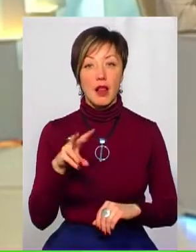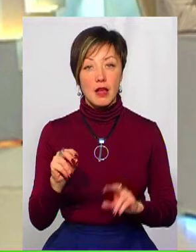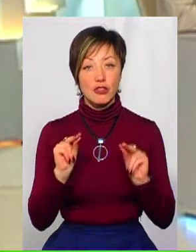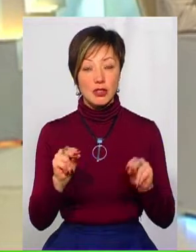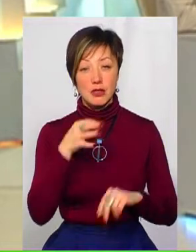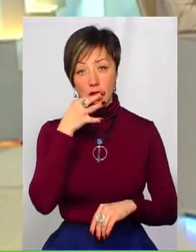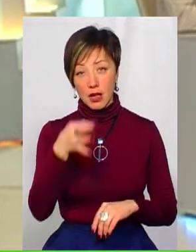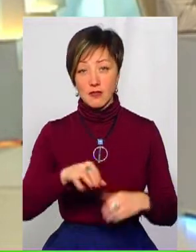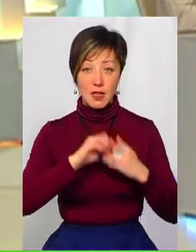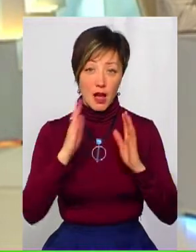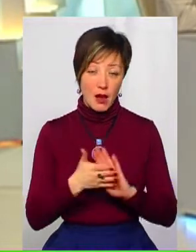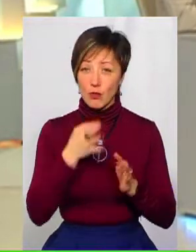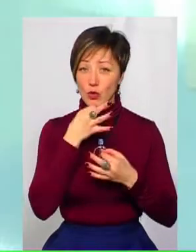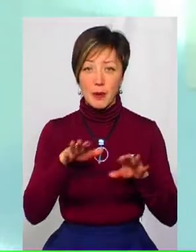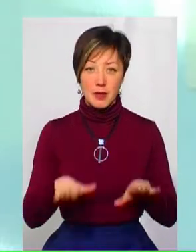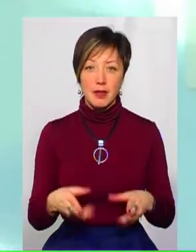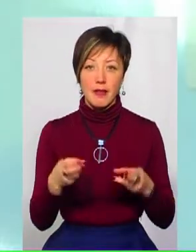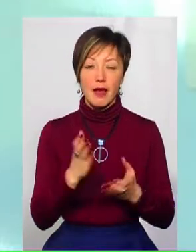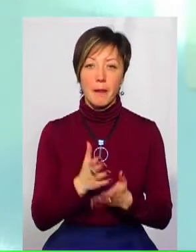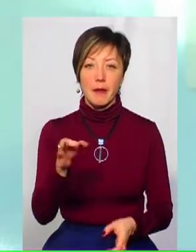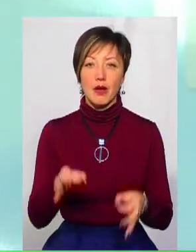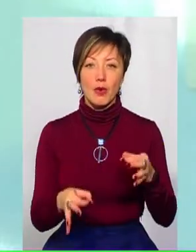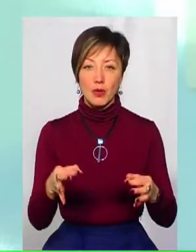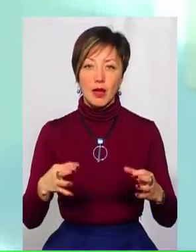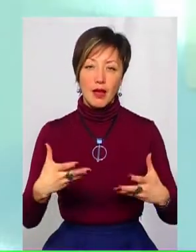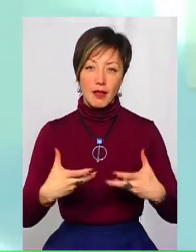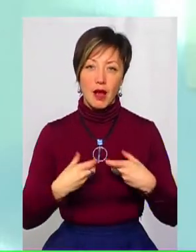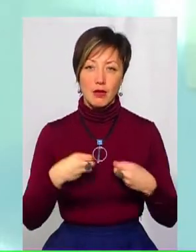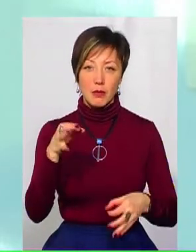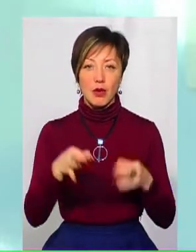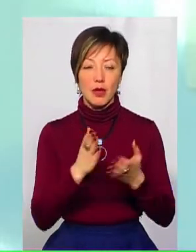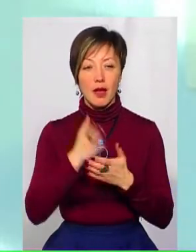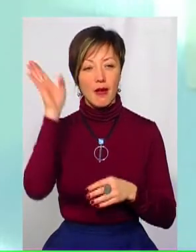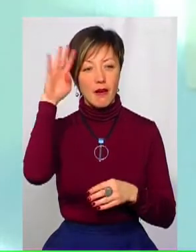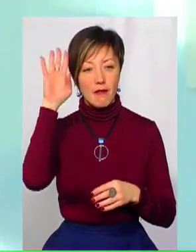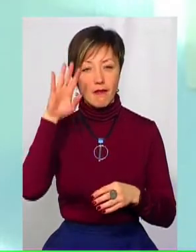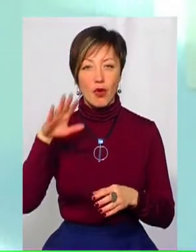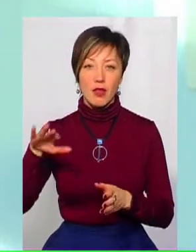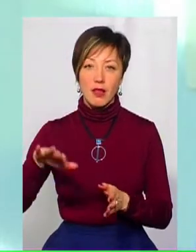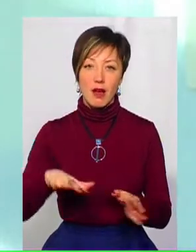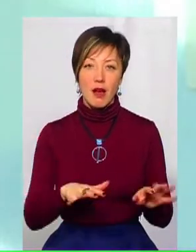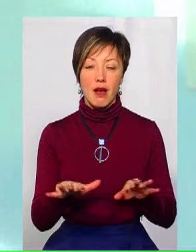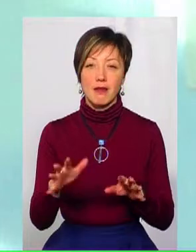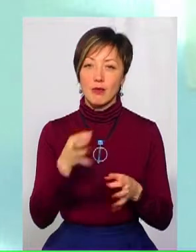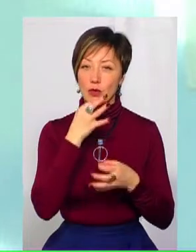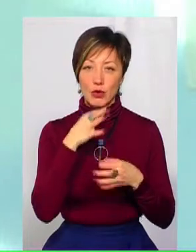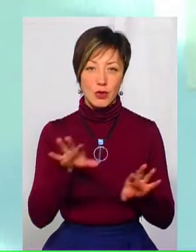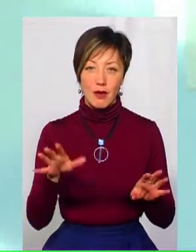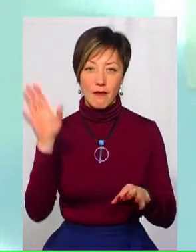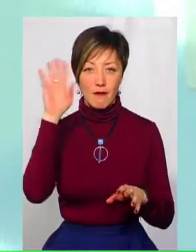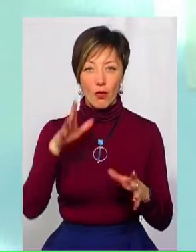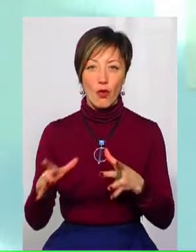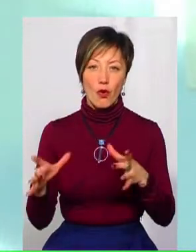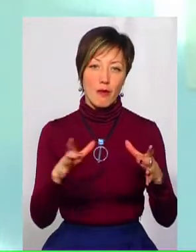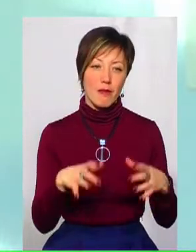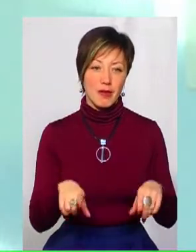ну, в загальному це будь-яке місце, де є природа. Я надихаюся на природі. Там, де є вода, переважно вода, будь-яка водойма, там